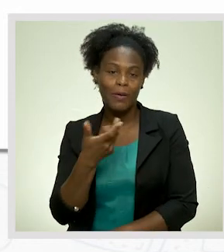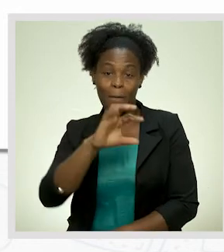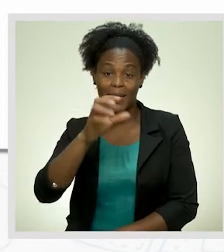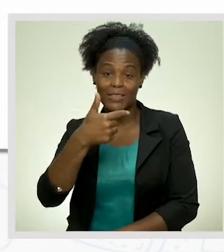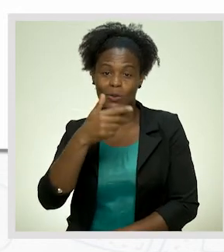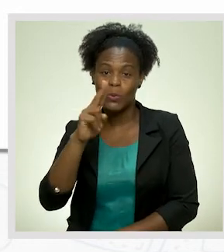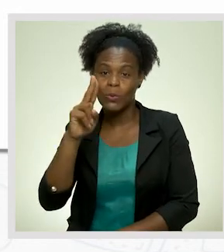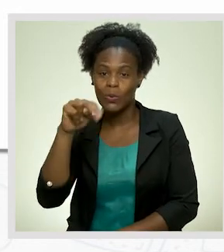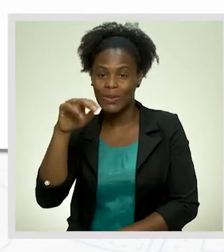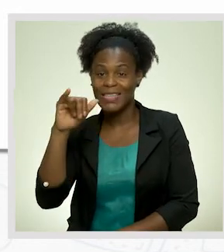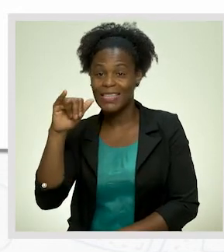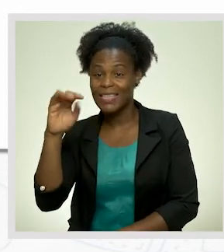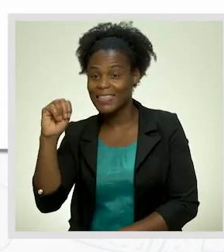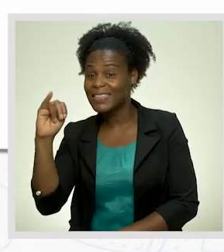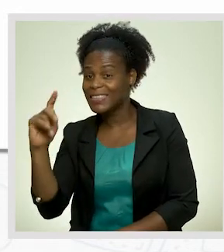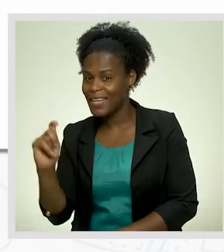Tunisie.